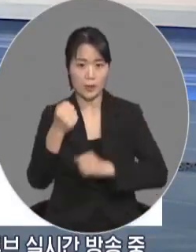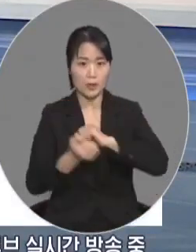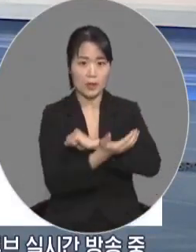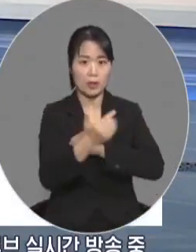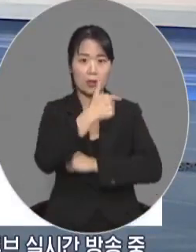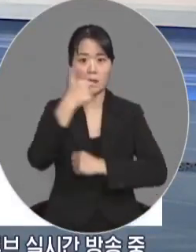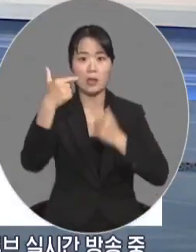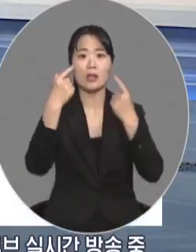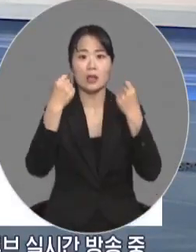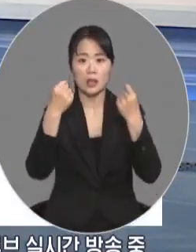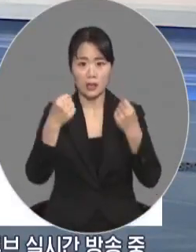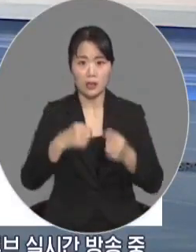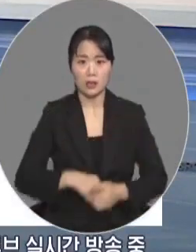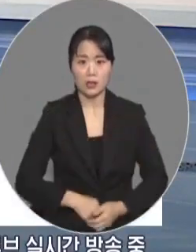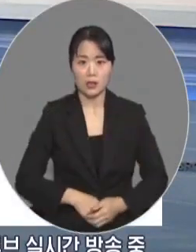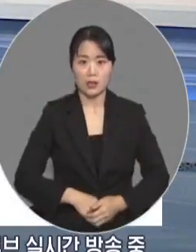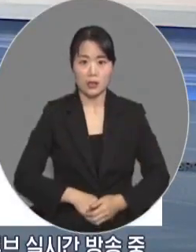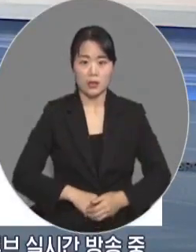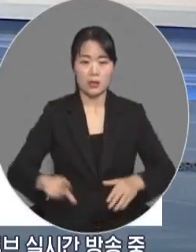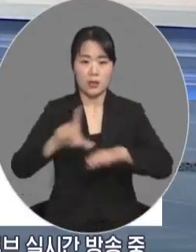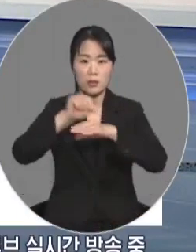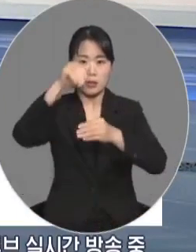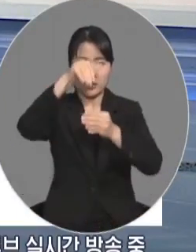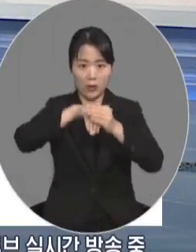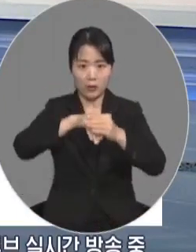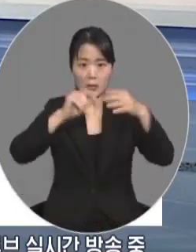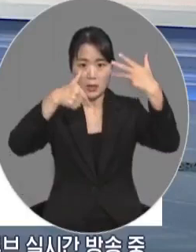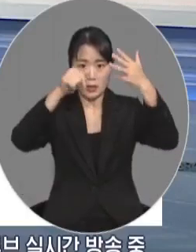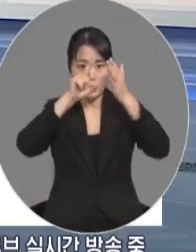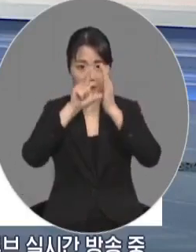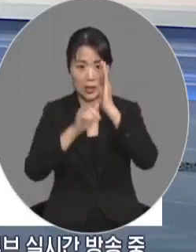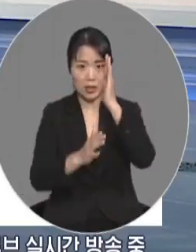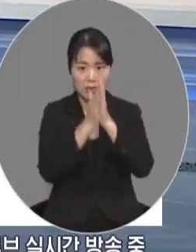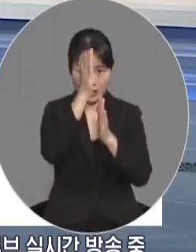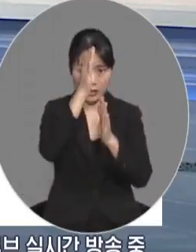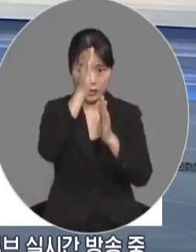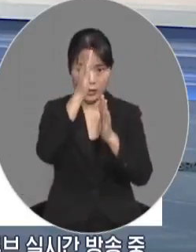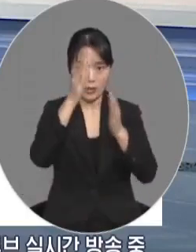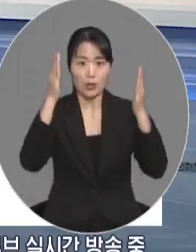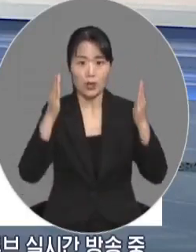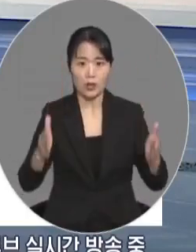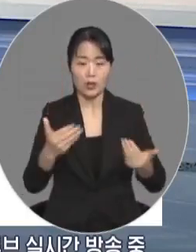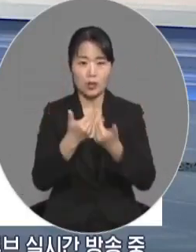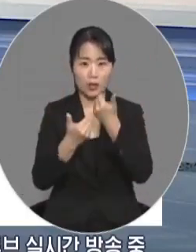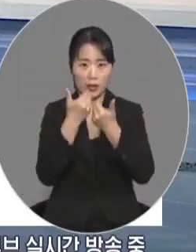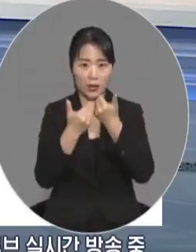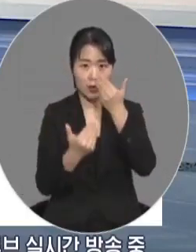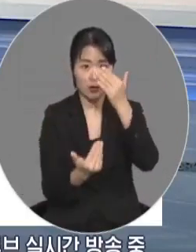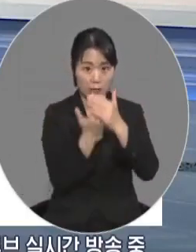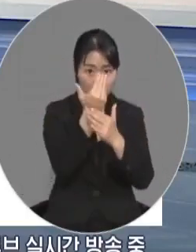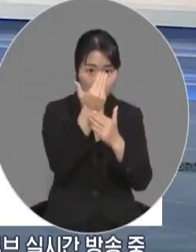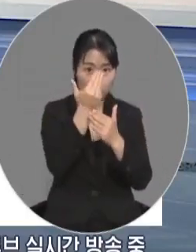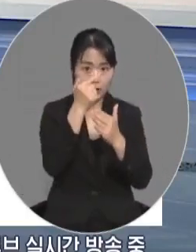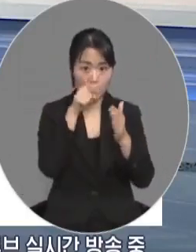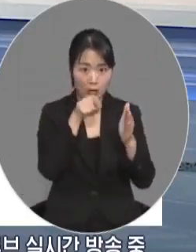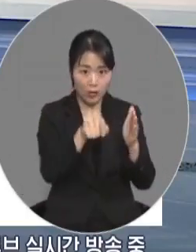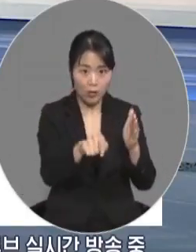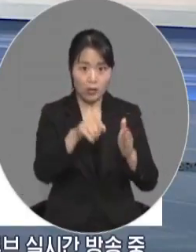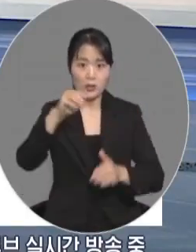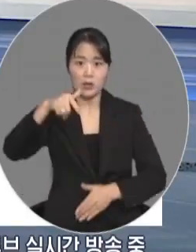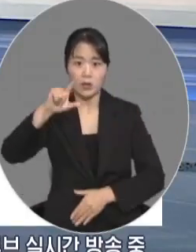교육감의 교육정책 민선 8기 출범 이후에 뭐 시정과 마찰이 꽤 있지 않았습니까? 그걸 잇겠다고 하는 천창수